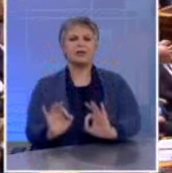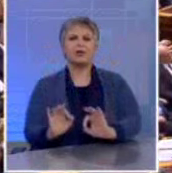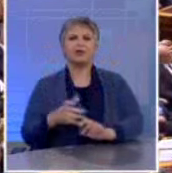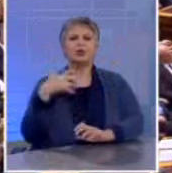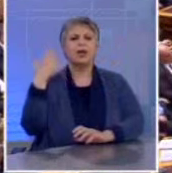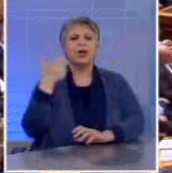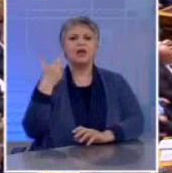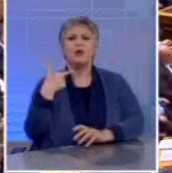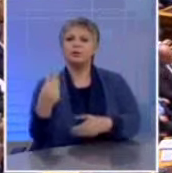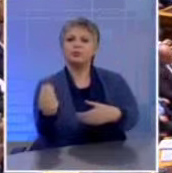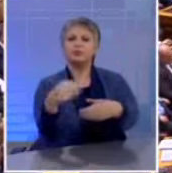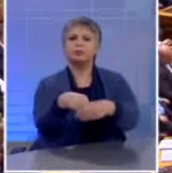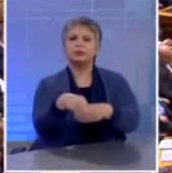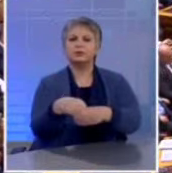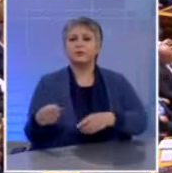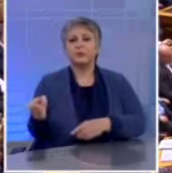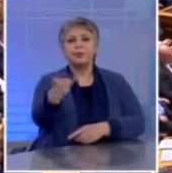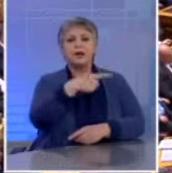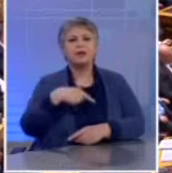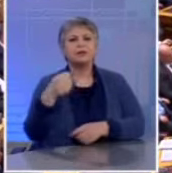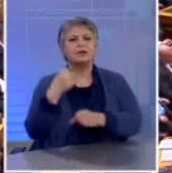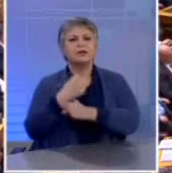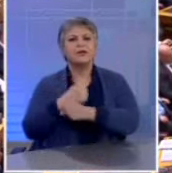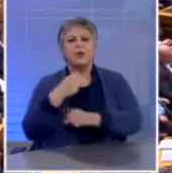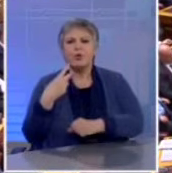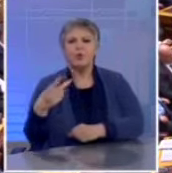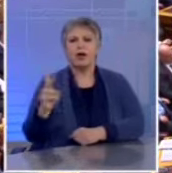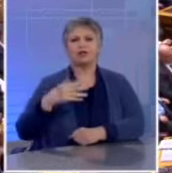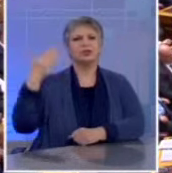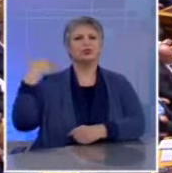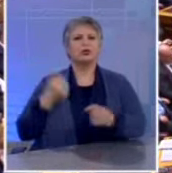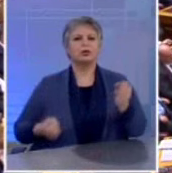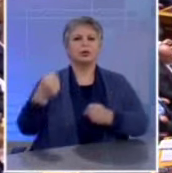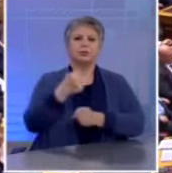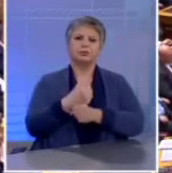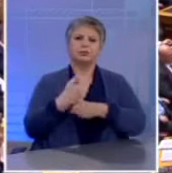τα δικά σας έργα και τις δικές σας ημέρες. Και μάλιστα τι σημαίνει